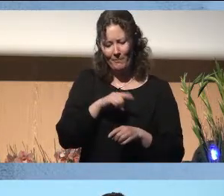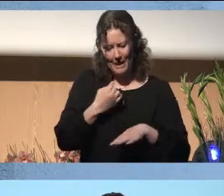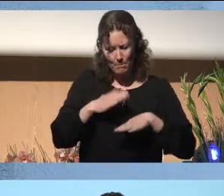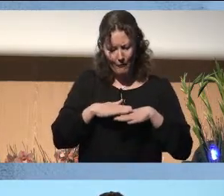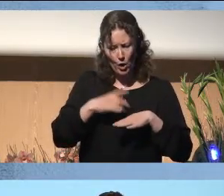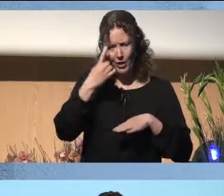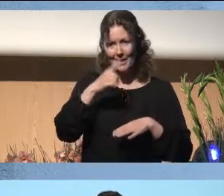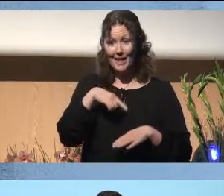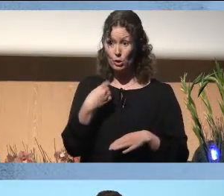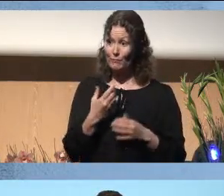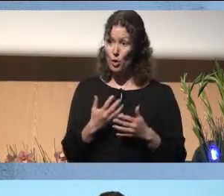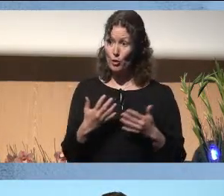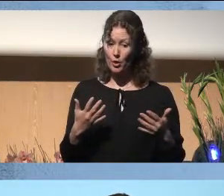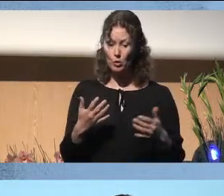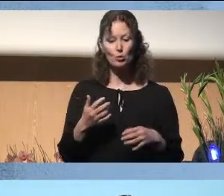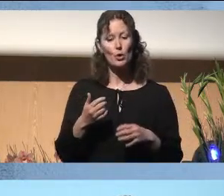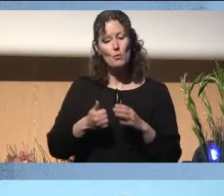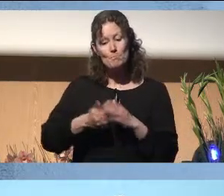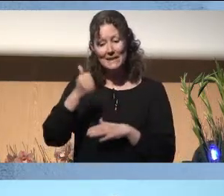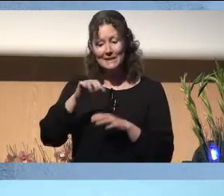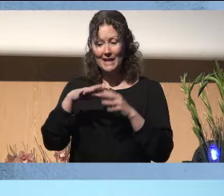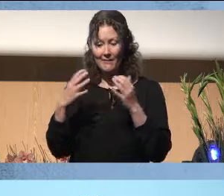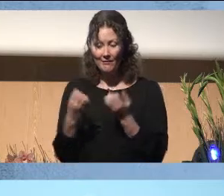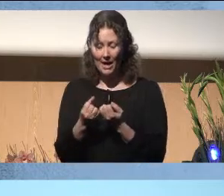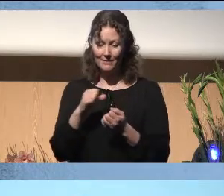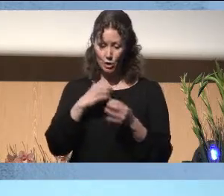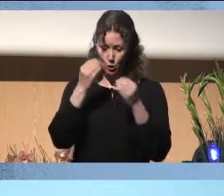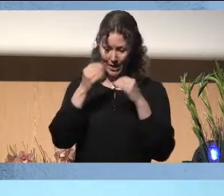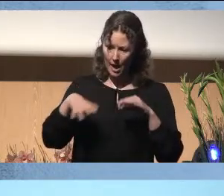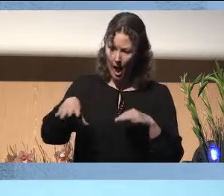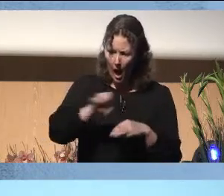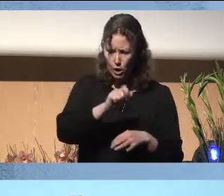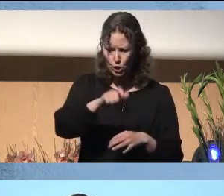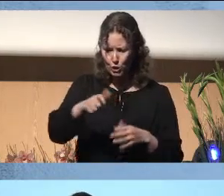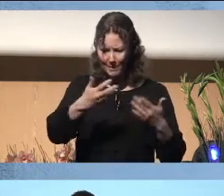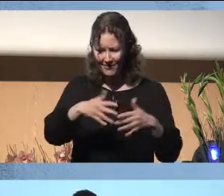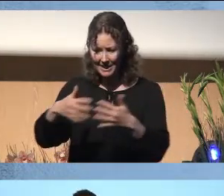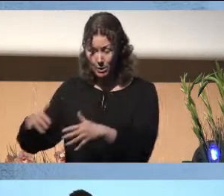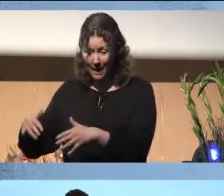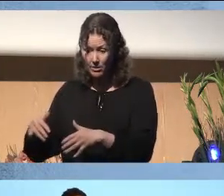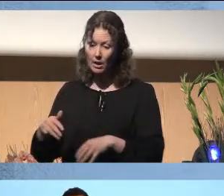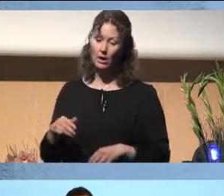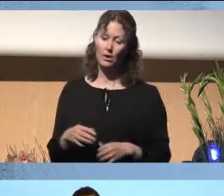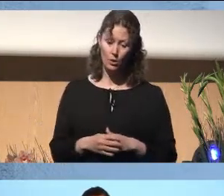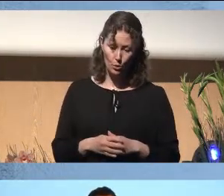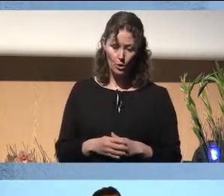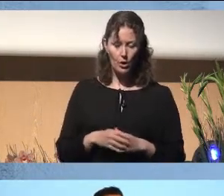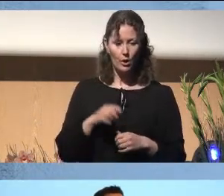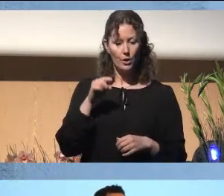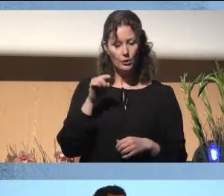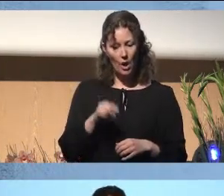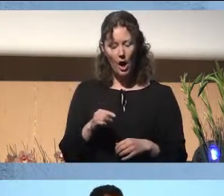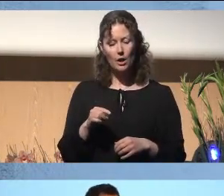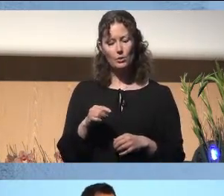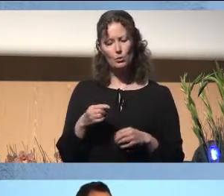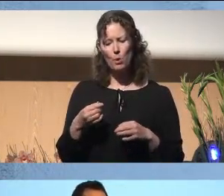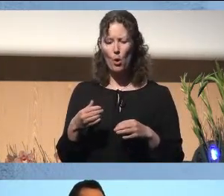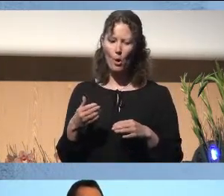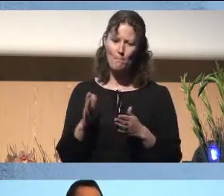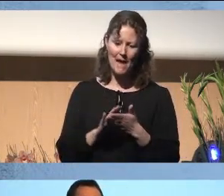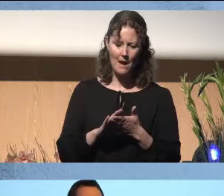fel. Och bäst i världen, om vi studerar alla typer av verksamheter, då är man nere på fullständigt